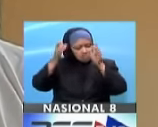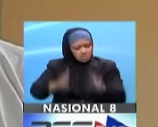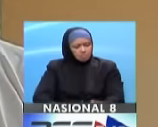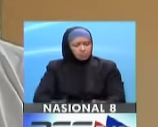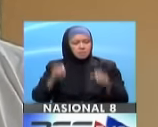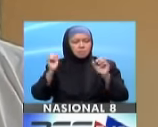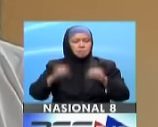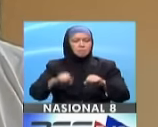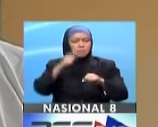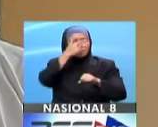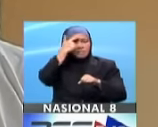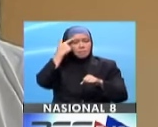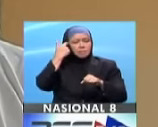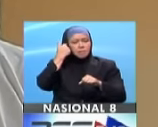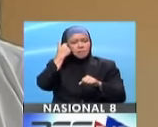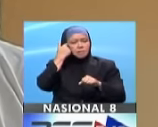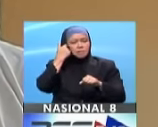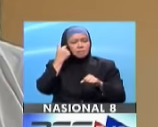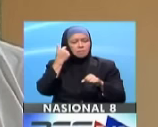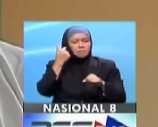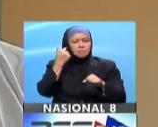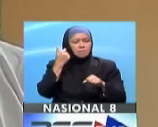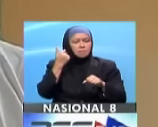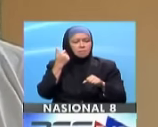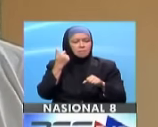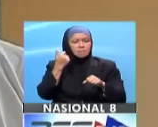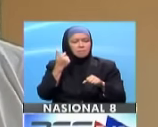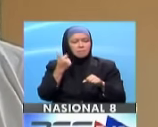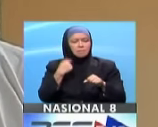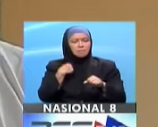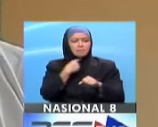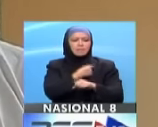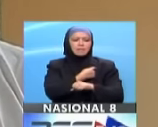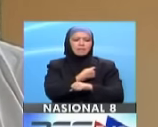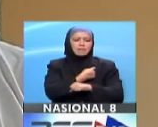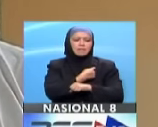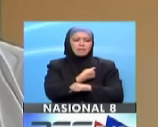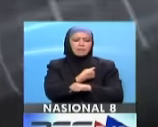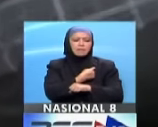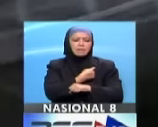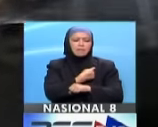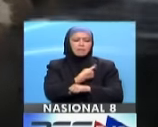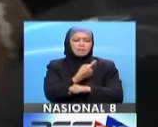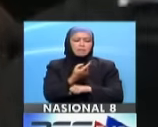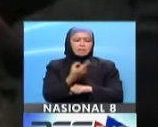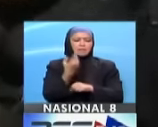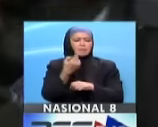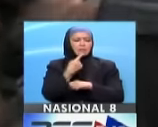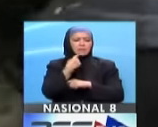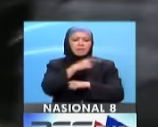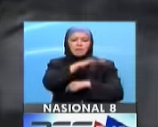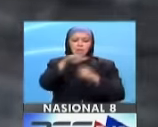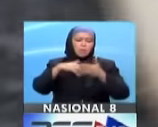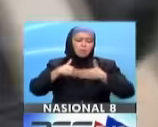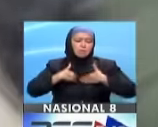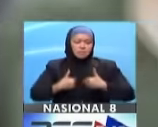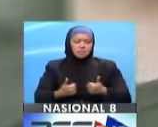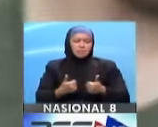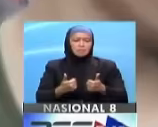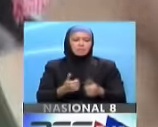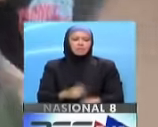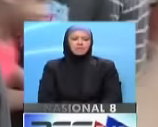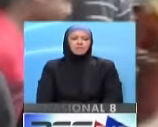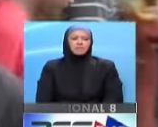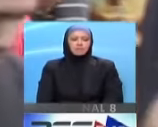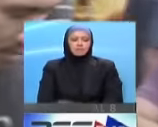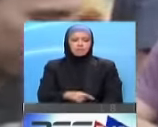sebab benda-benda yang termasuklah, malulah kita ni bukan semuanya kita sehat. Ketiga-tiga mereka